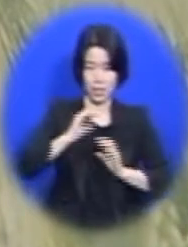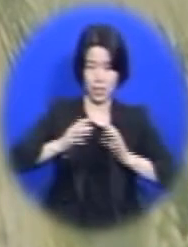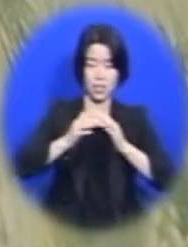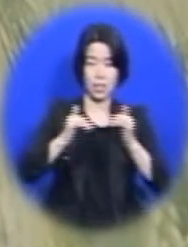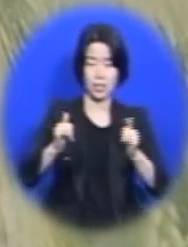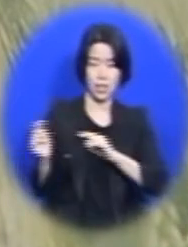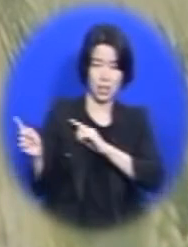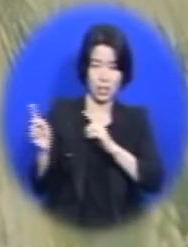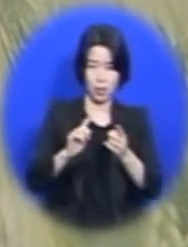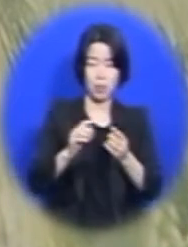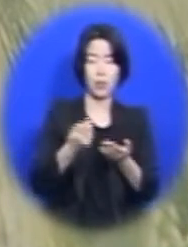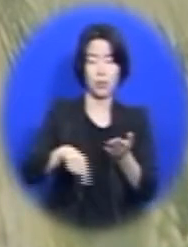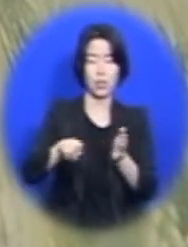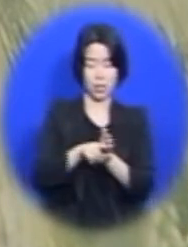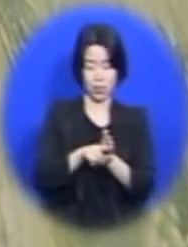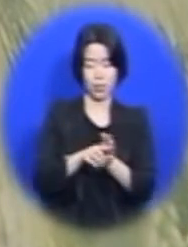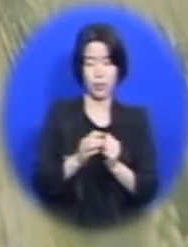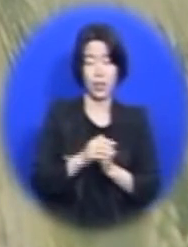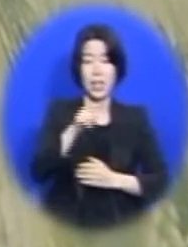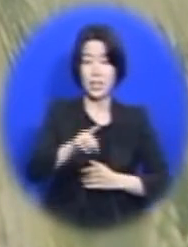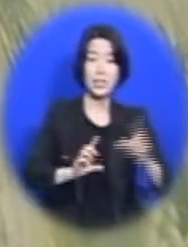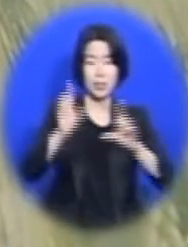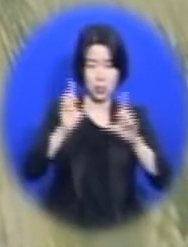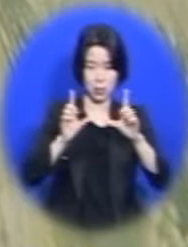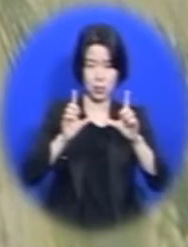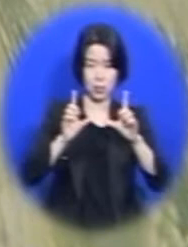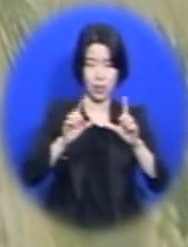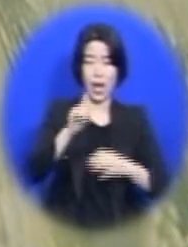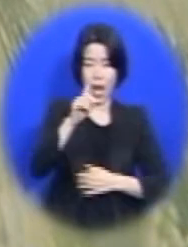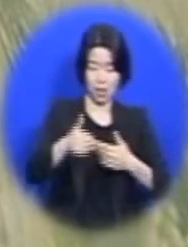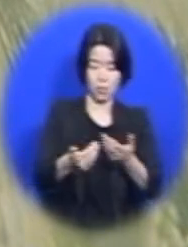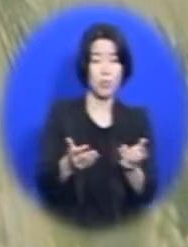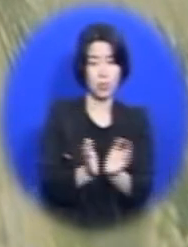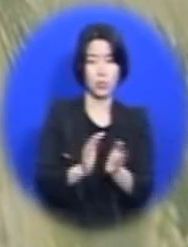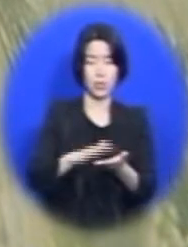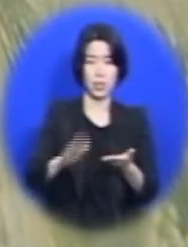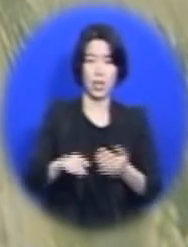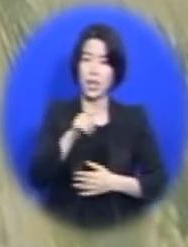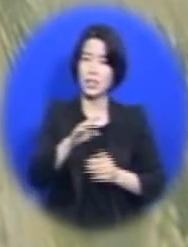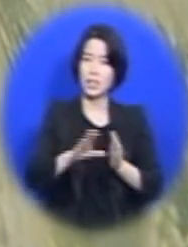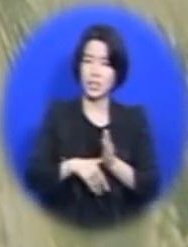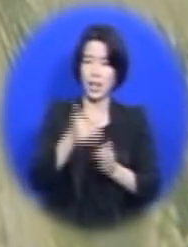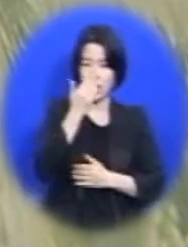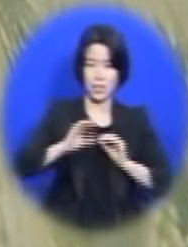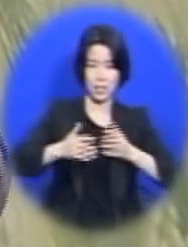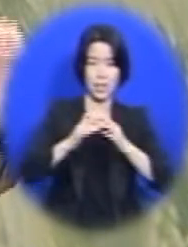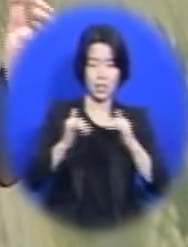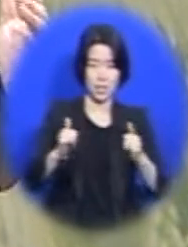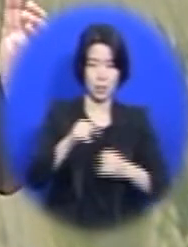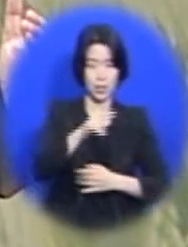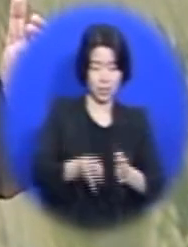신앙 회복을 위해서 그 장면의 한 부분인데 그때 이스라엘 백성들이